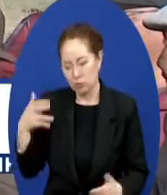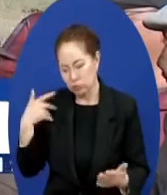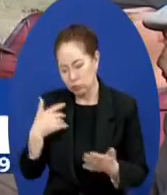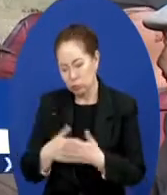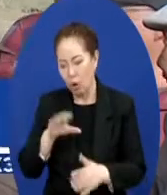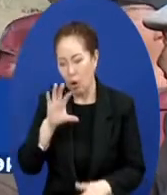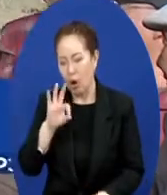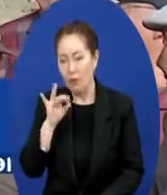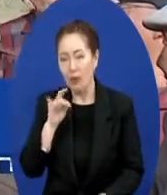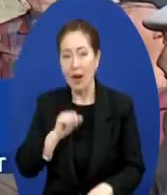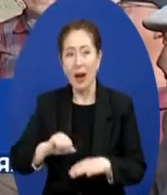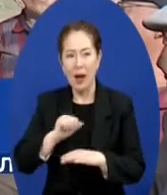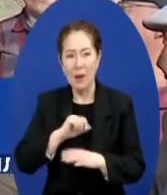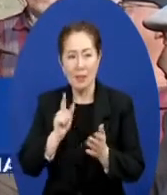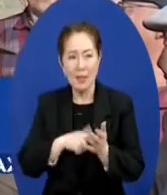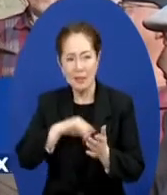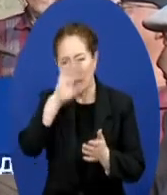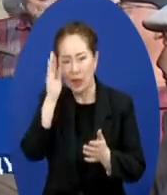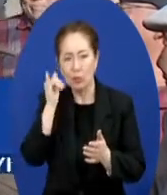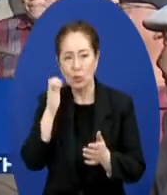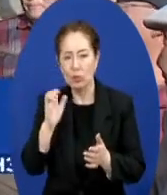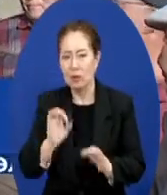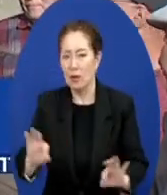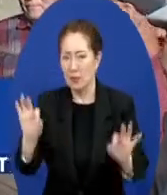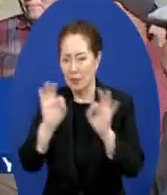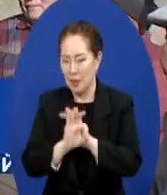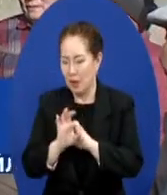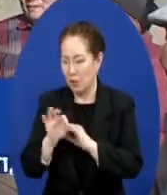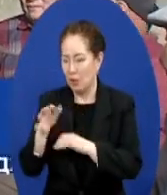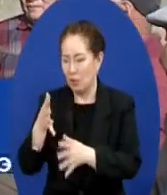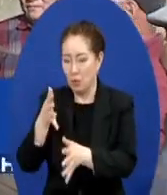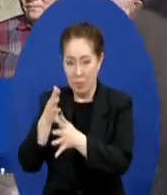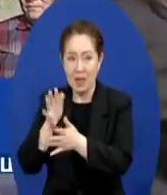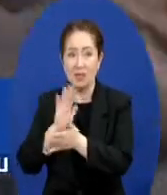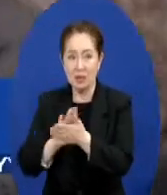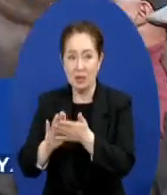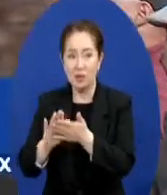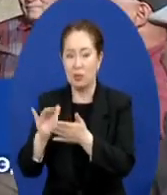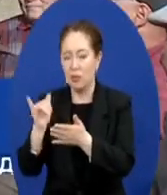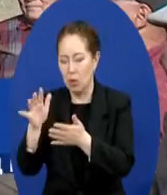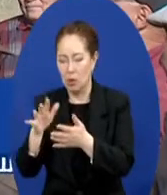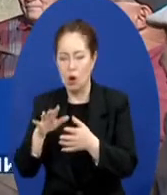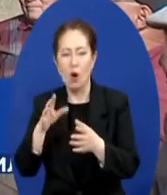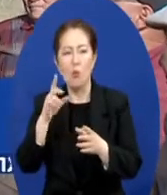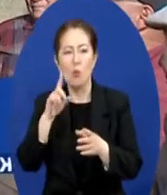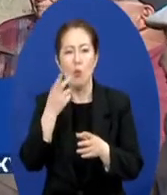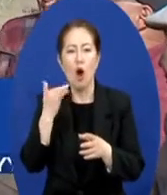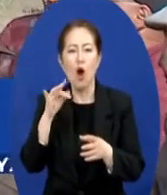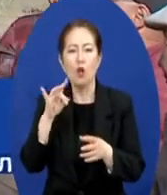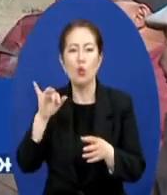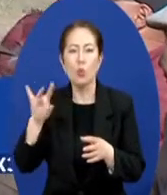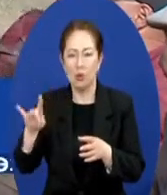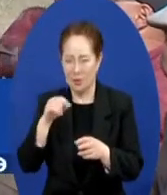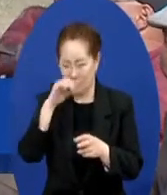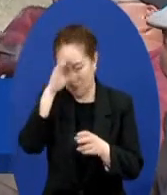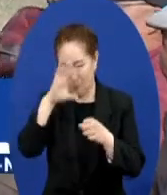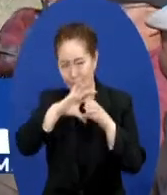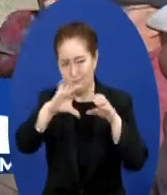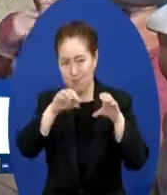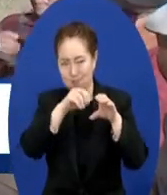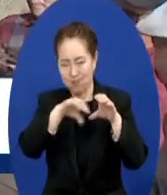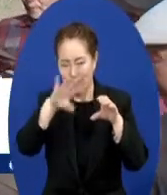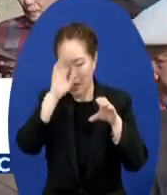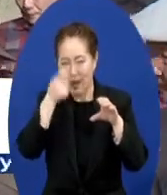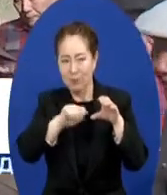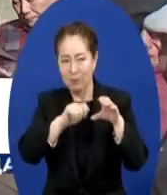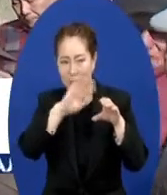Өвөрхангай аймаг бол хэрэглээний хаалбас багц хүн орон сууцны өвчин цэвэр бохирдоо. За усаам бол бойлуураар юм халааж ийм байдлаар бол